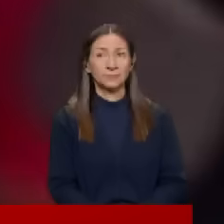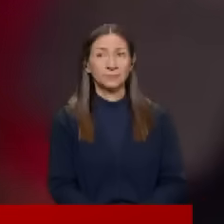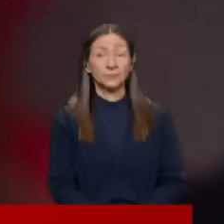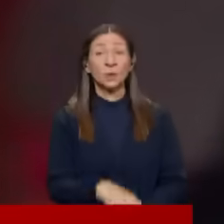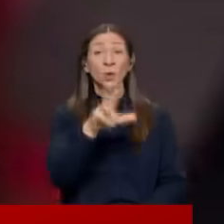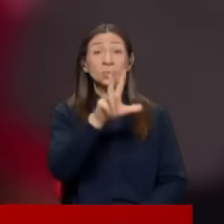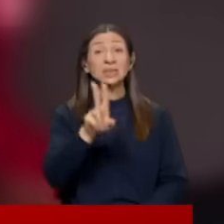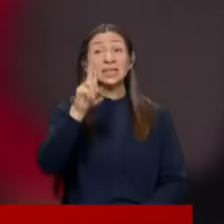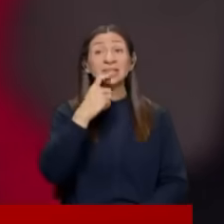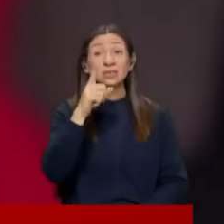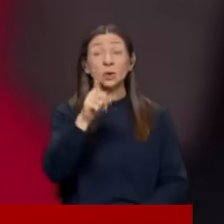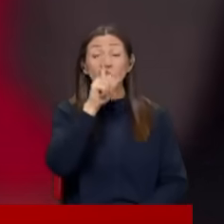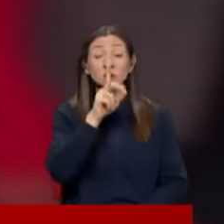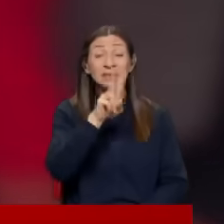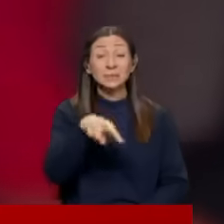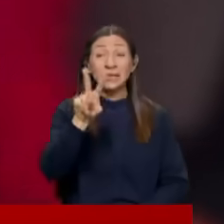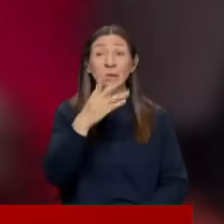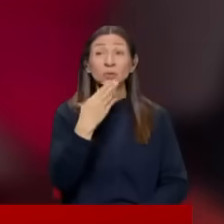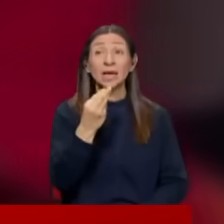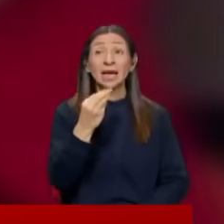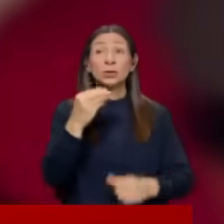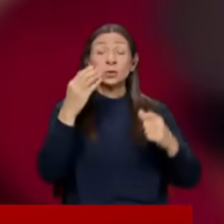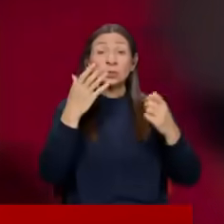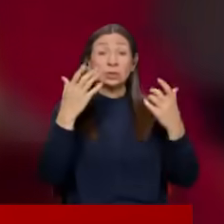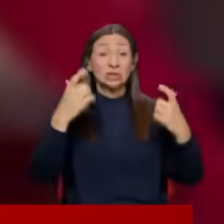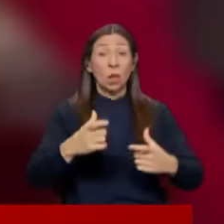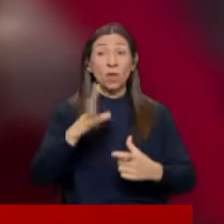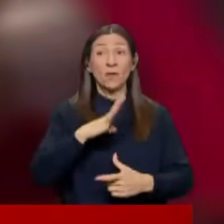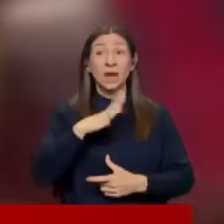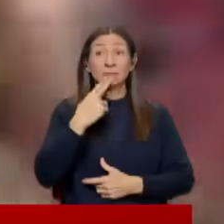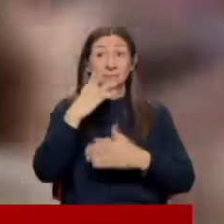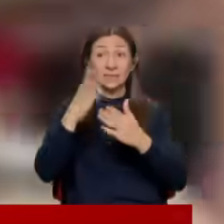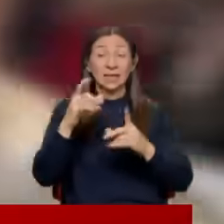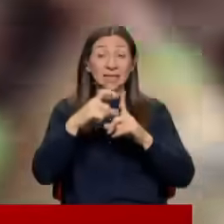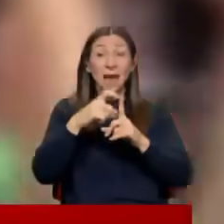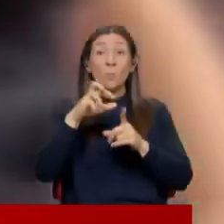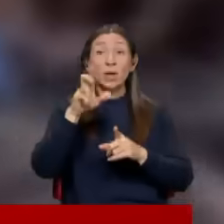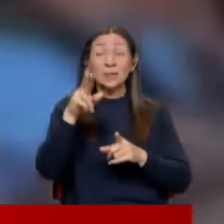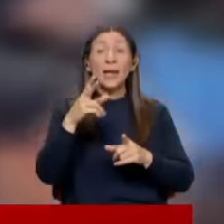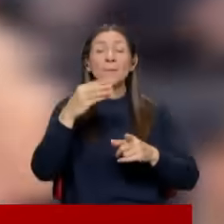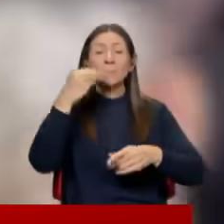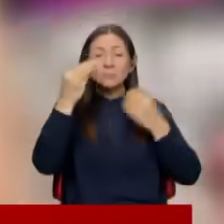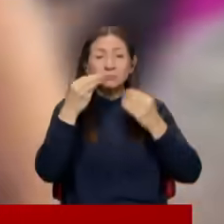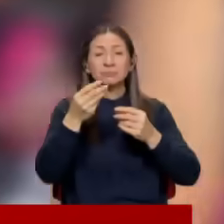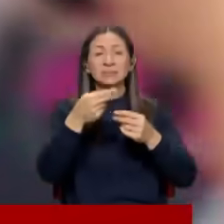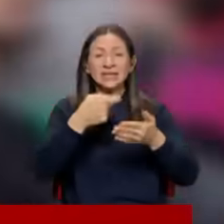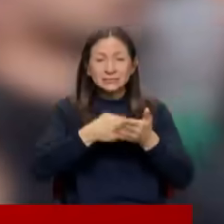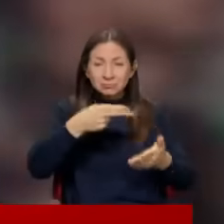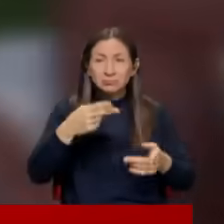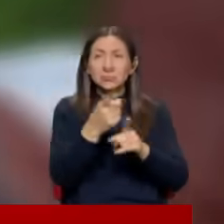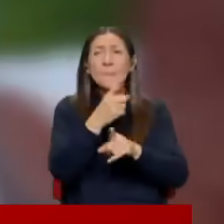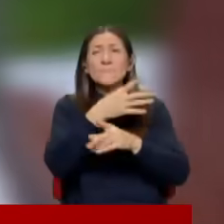yemez. 37 yaşında 127 güzellik salonu var Nesim Güngen'in. Dilan Polat gibi kozmetik markasıyla